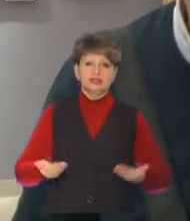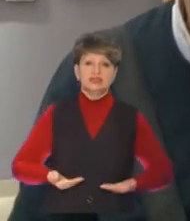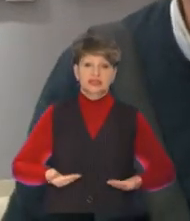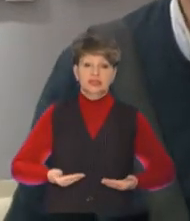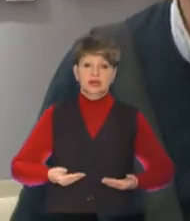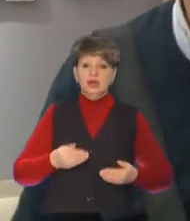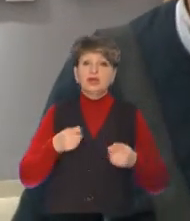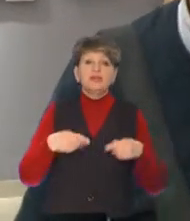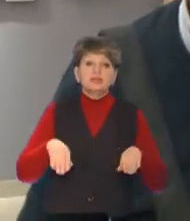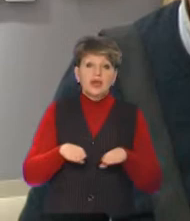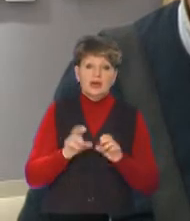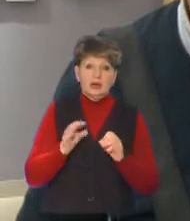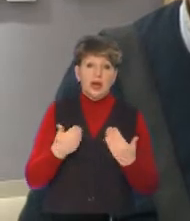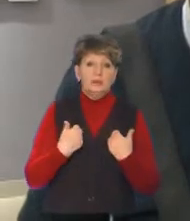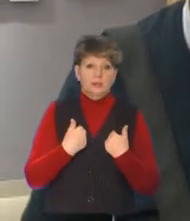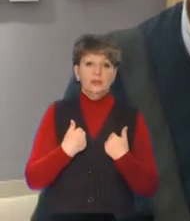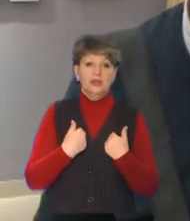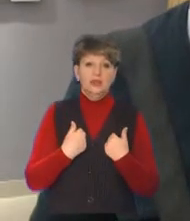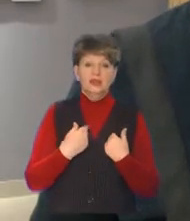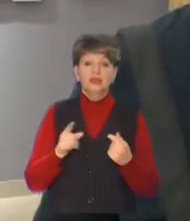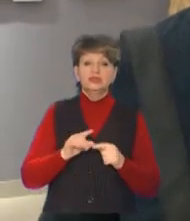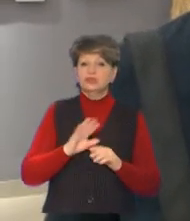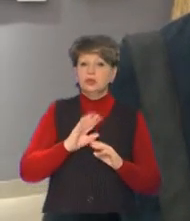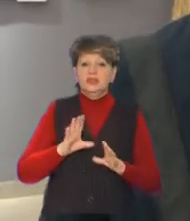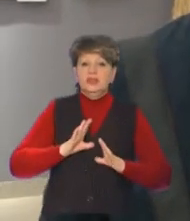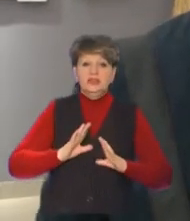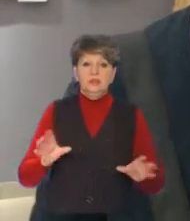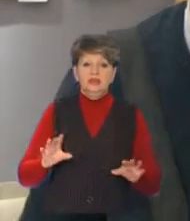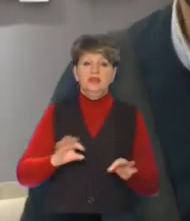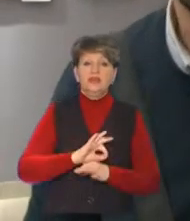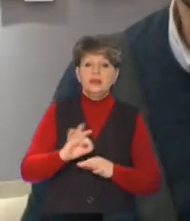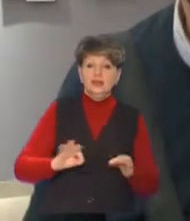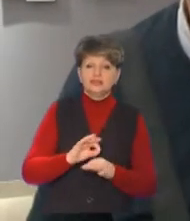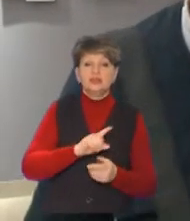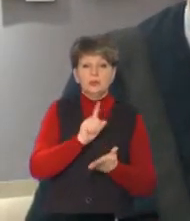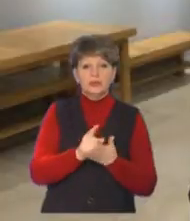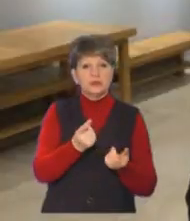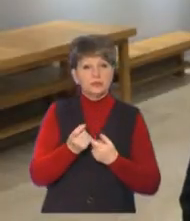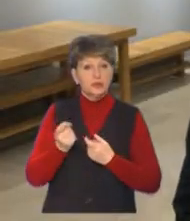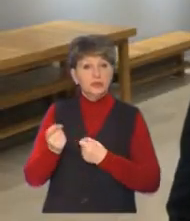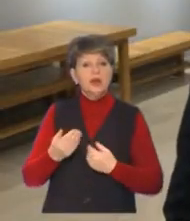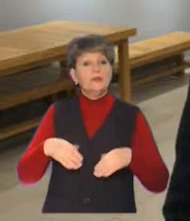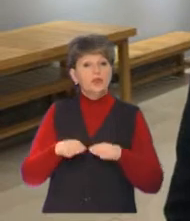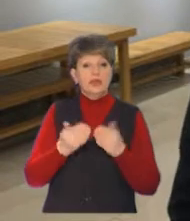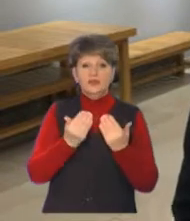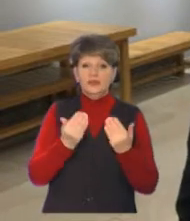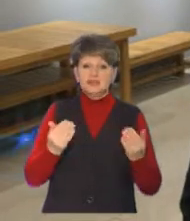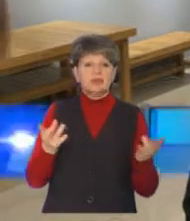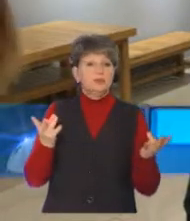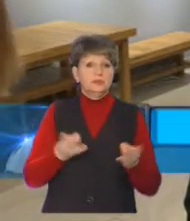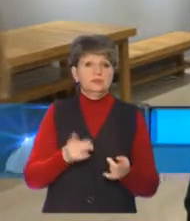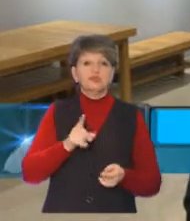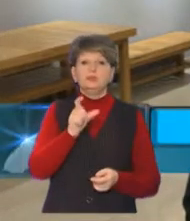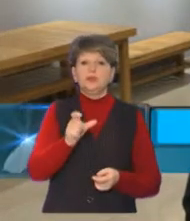нашого життя, це частина такі самі, як ми люди. Тому потрібно, щоб вони не випадали з обойми, потрібно їх залучати. Такі виставки потрібні для того, щоб